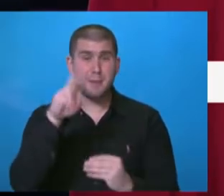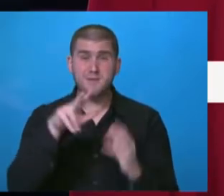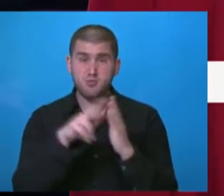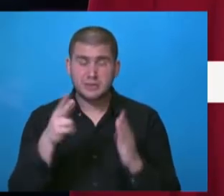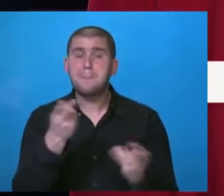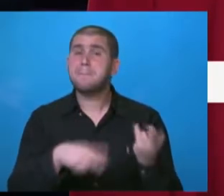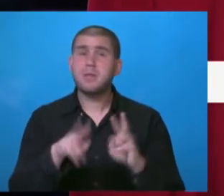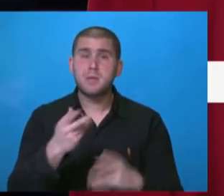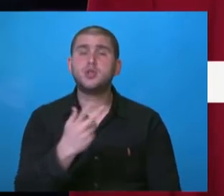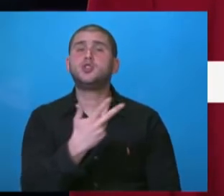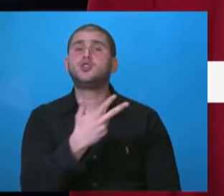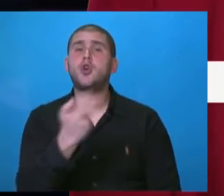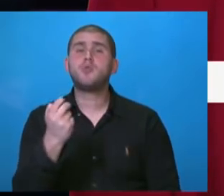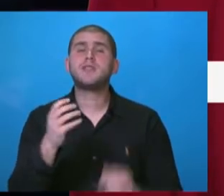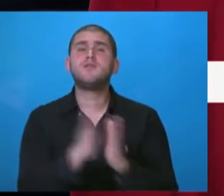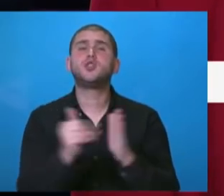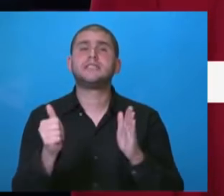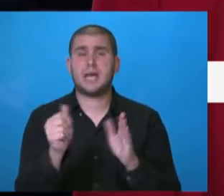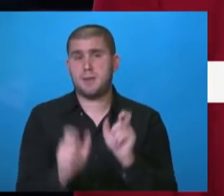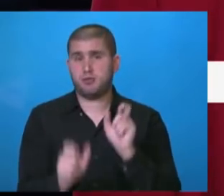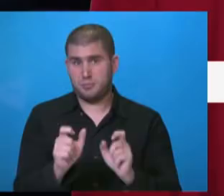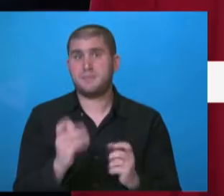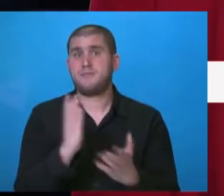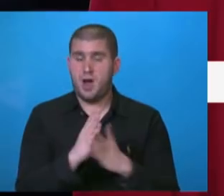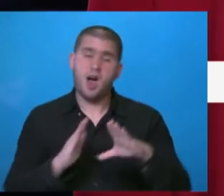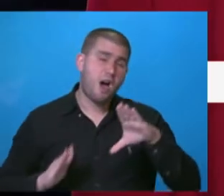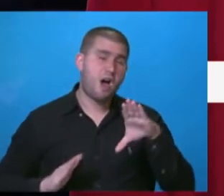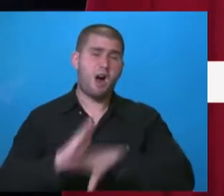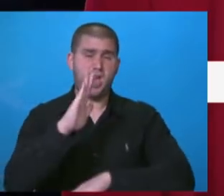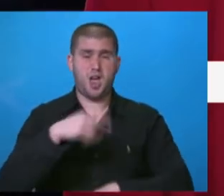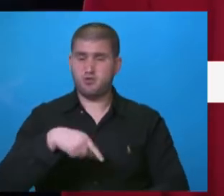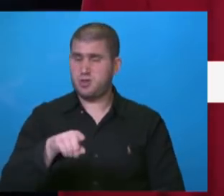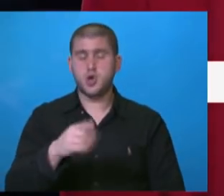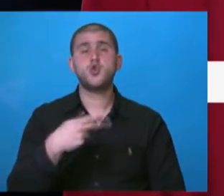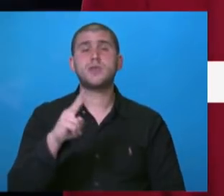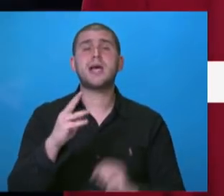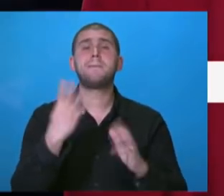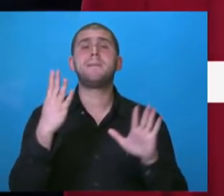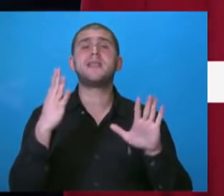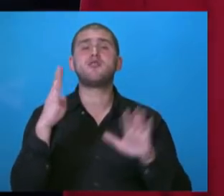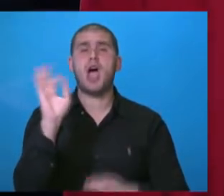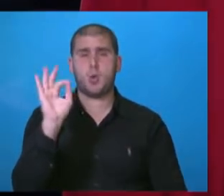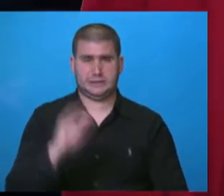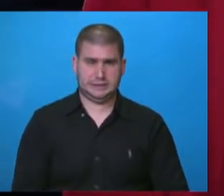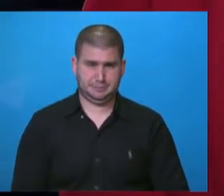נהרגו 316 בני אדם. כלומר, העלייה השנה היא של יותר מ9%.